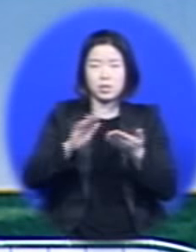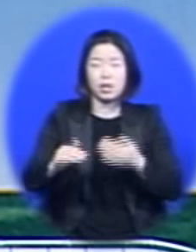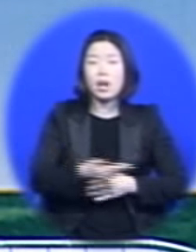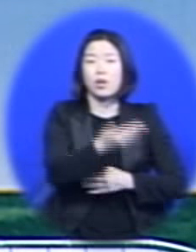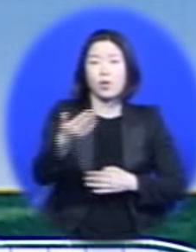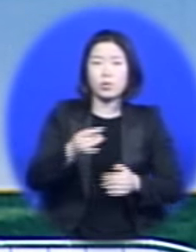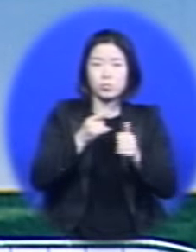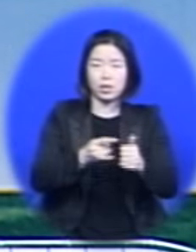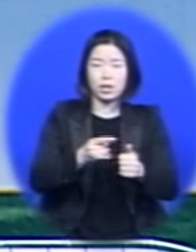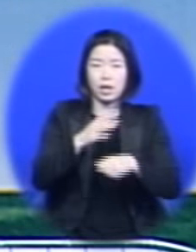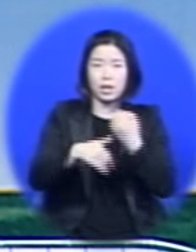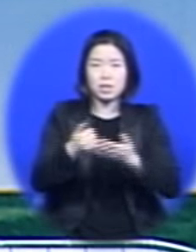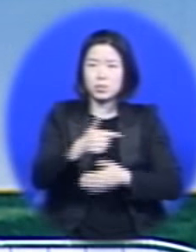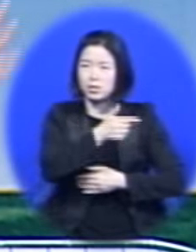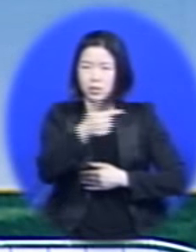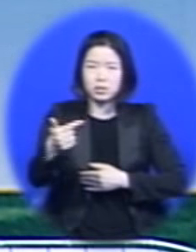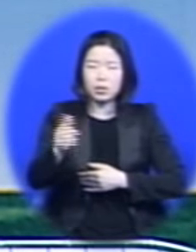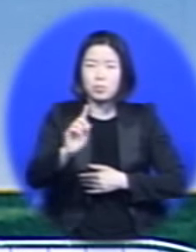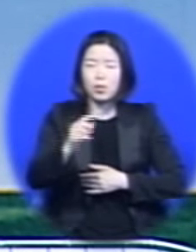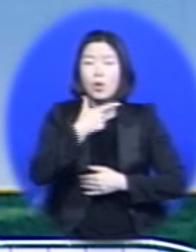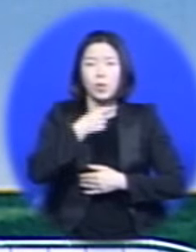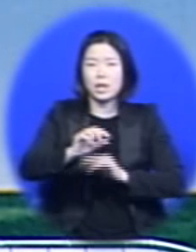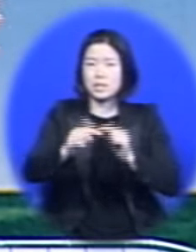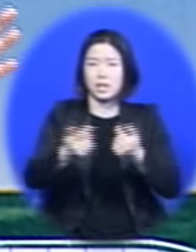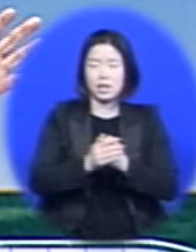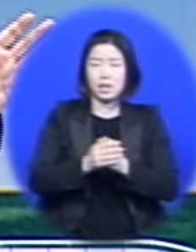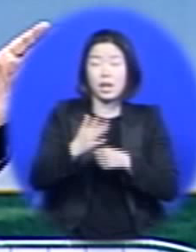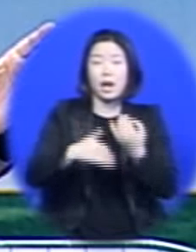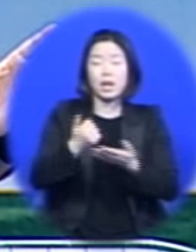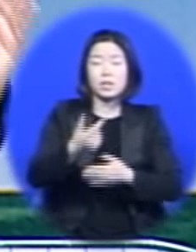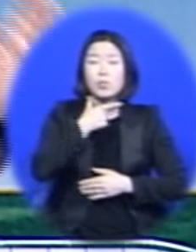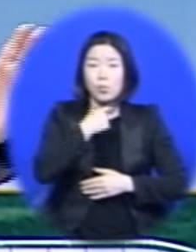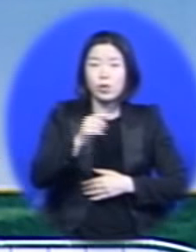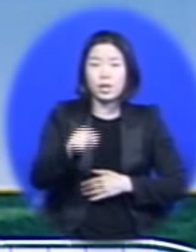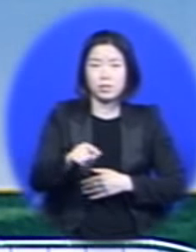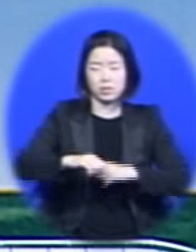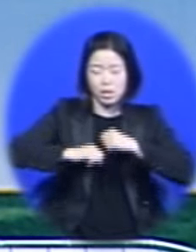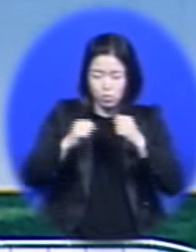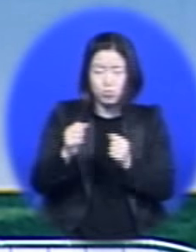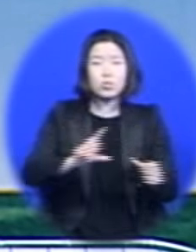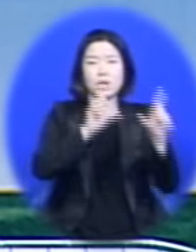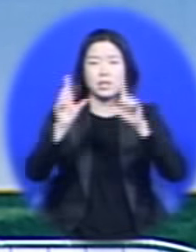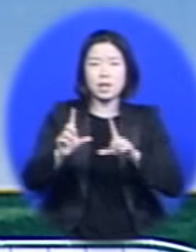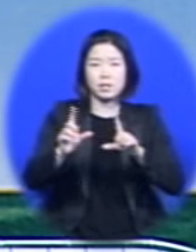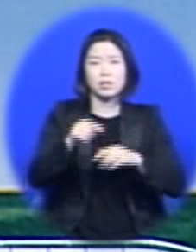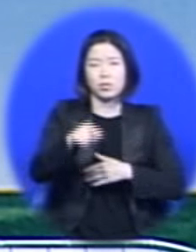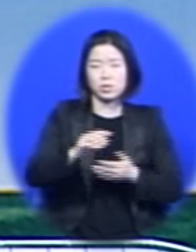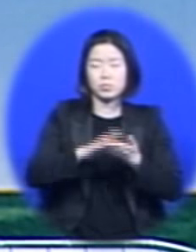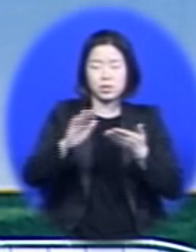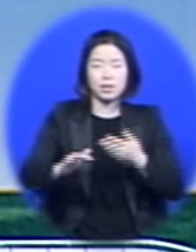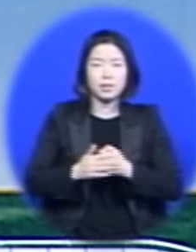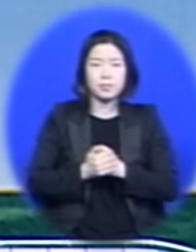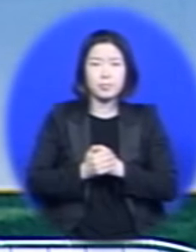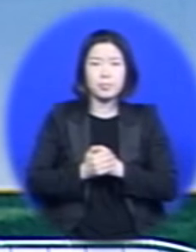여러분에게 하나님은 뭘 대단한 것을 요구하시지도 않습니다. 하나님이 요구하시는 것은 순종의 삶을 살라는.